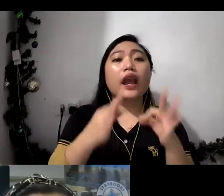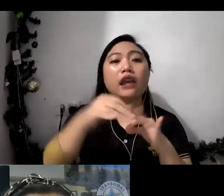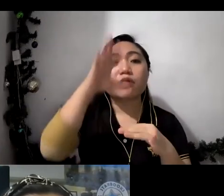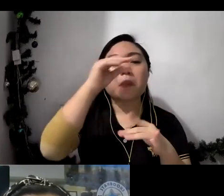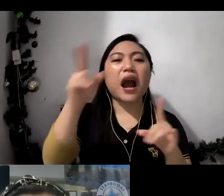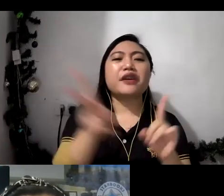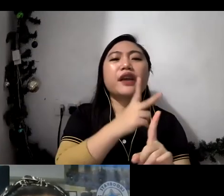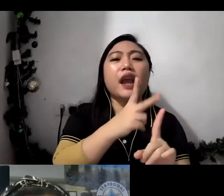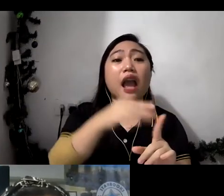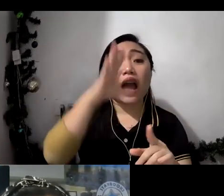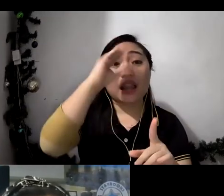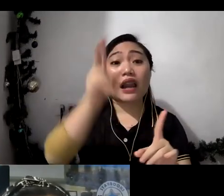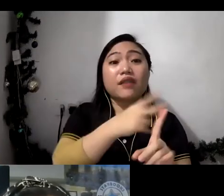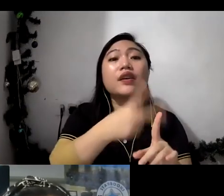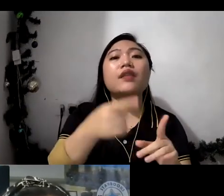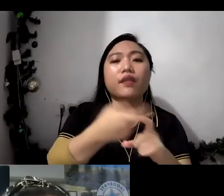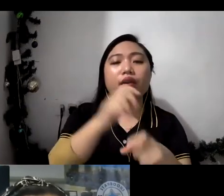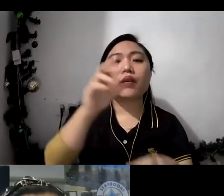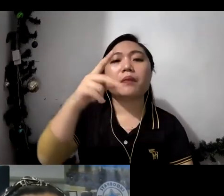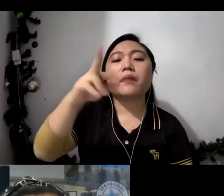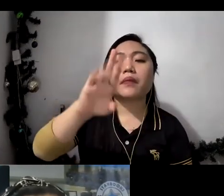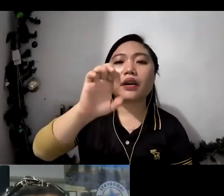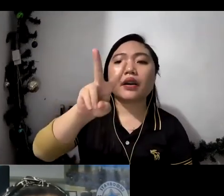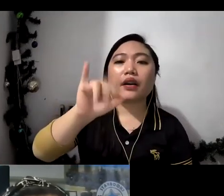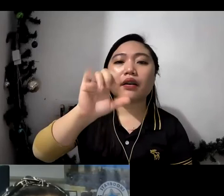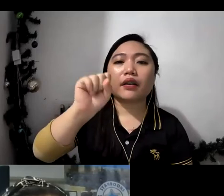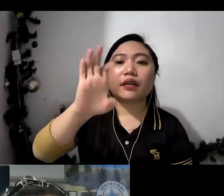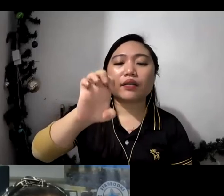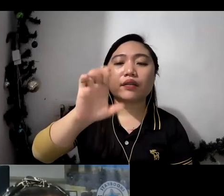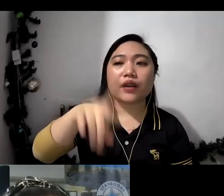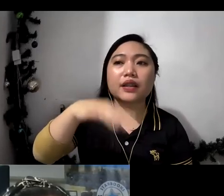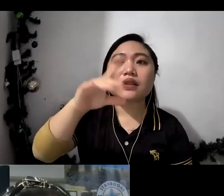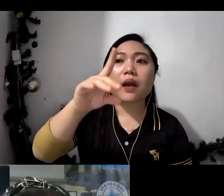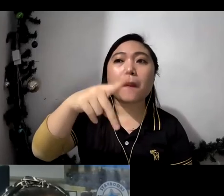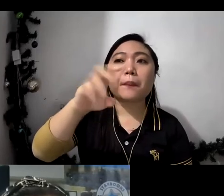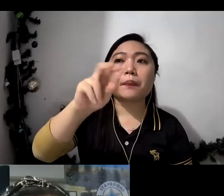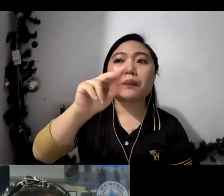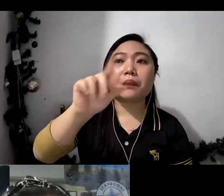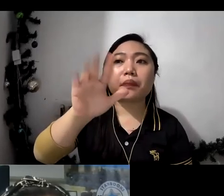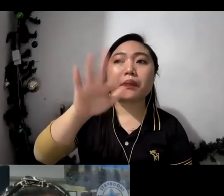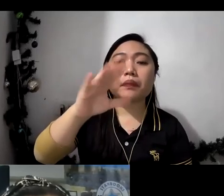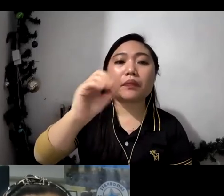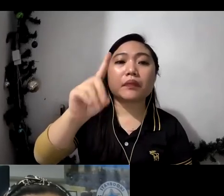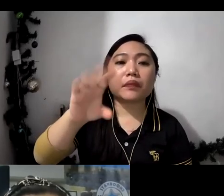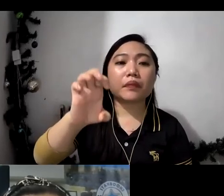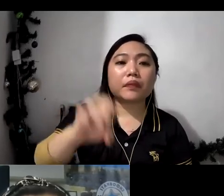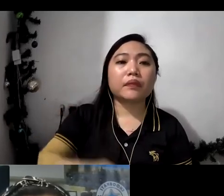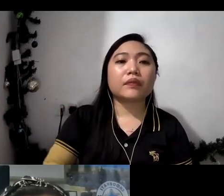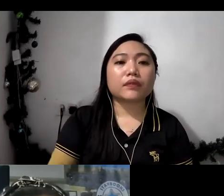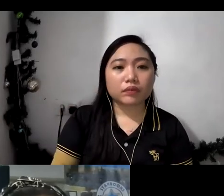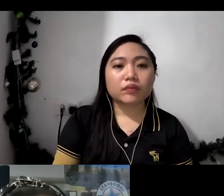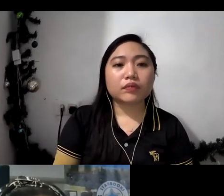sinasaktan, meron po kayo sa revised penal code. No? Pwede po kayo magreklamo. Physical battering, meron po yan. Or unjust vexation